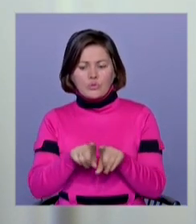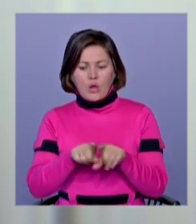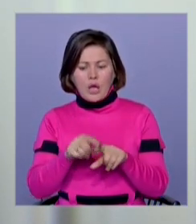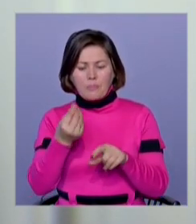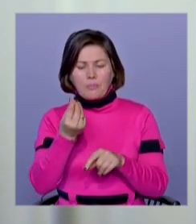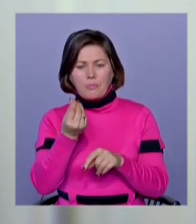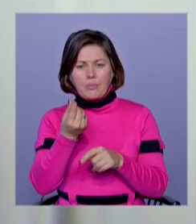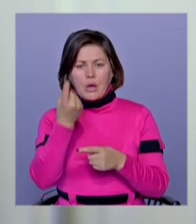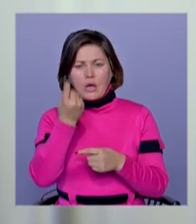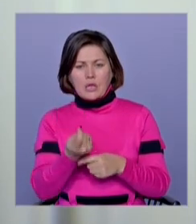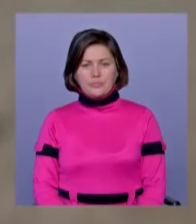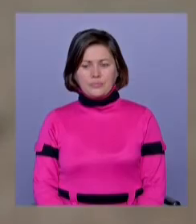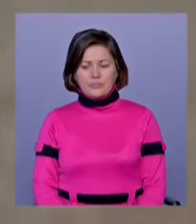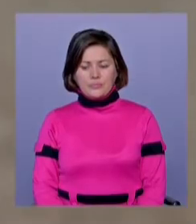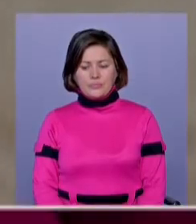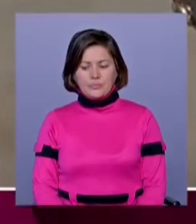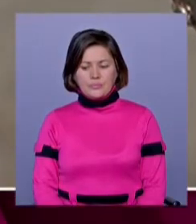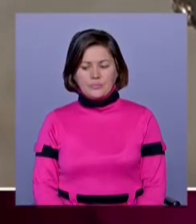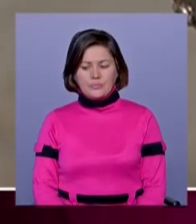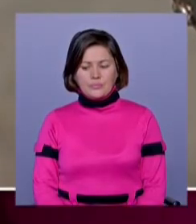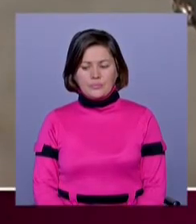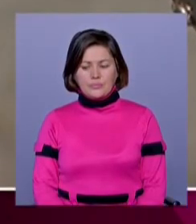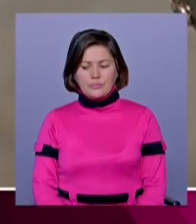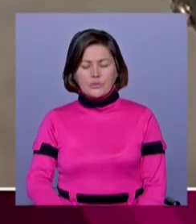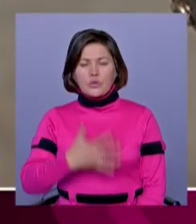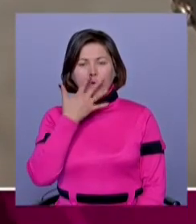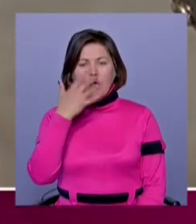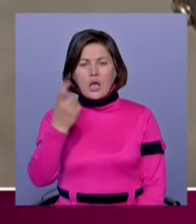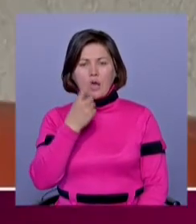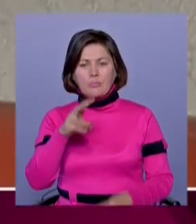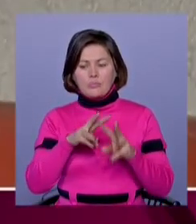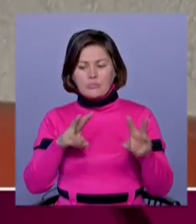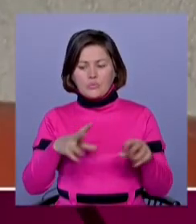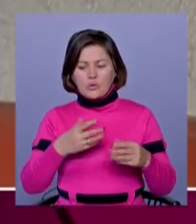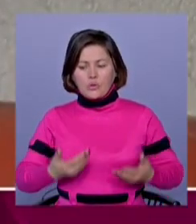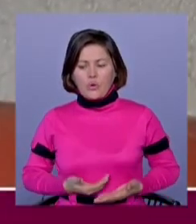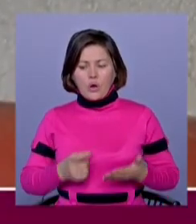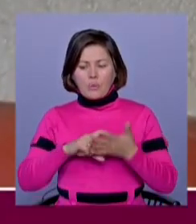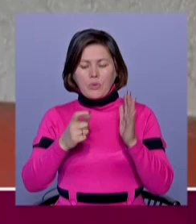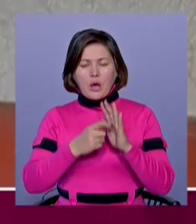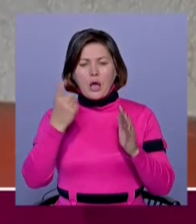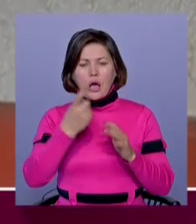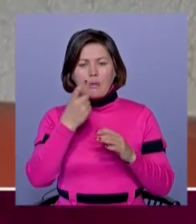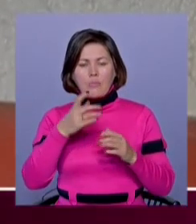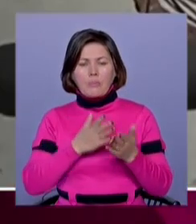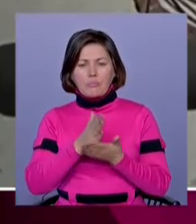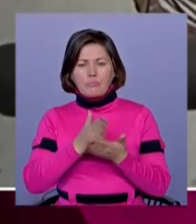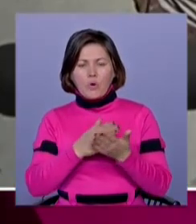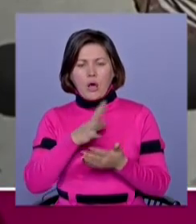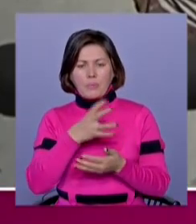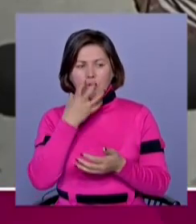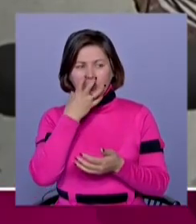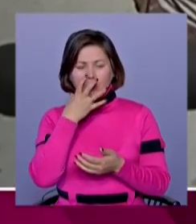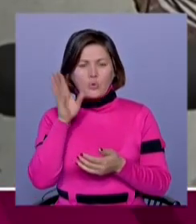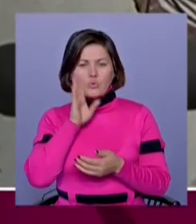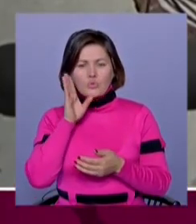бағасы арзандайтын болады. Ұлттық экономика министрі тұрғын үй коммуналдық шаруашылығы саласындағы жылумен,